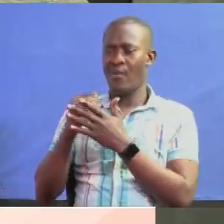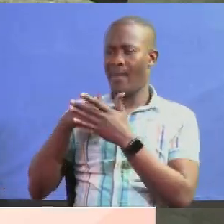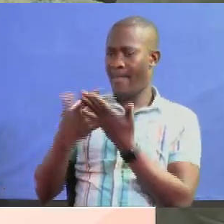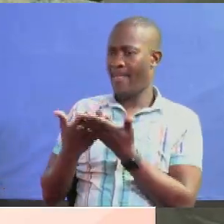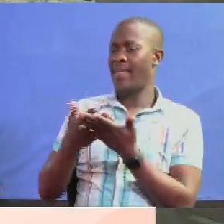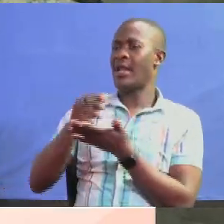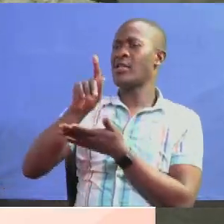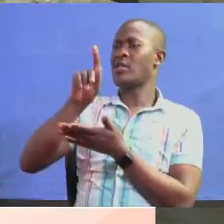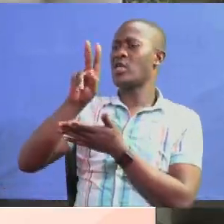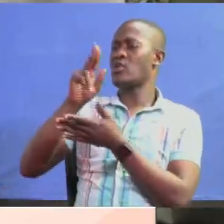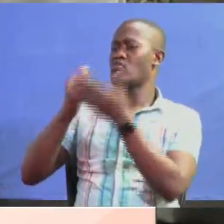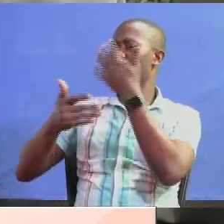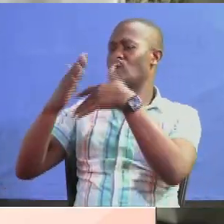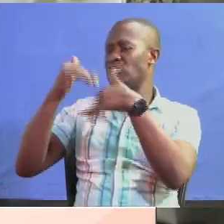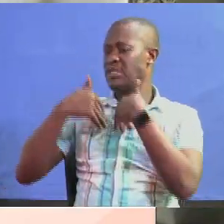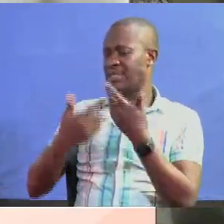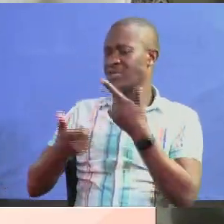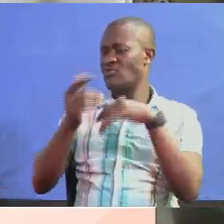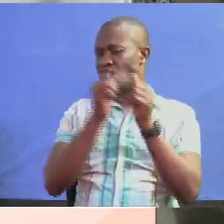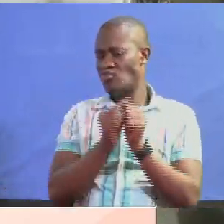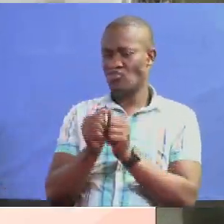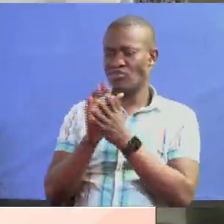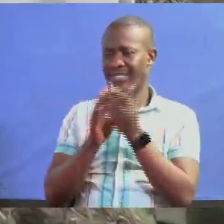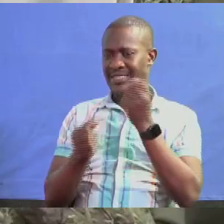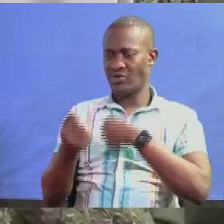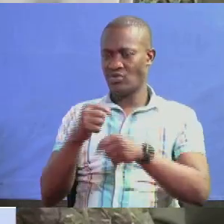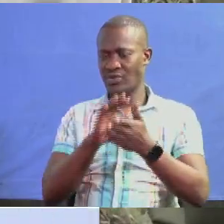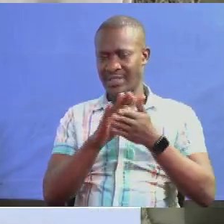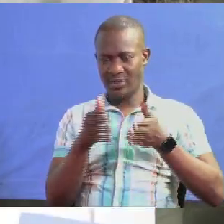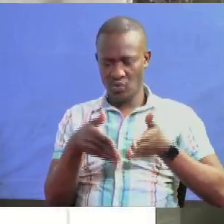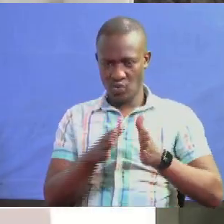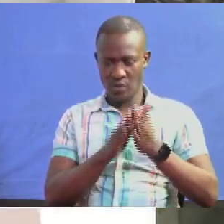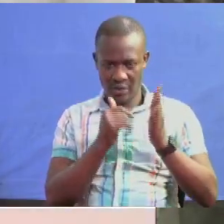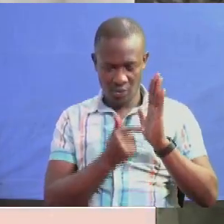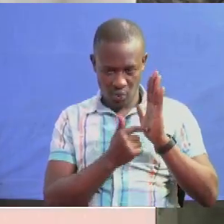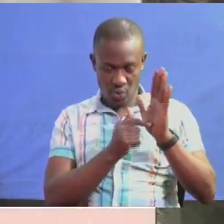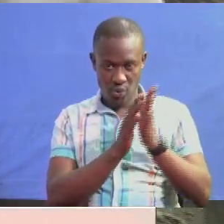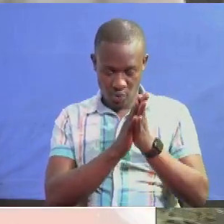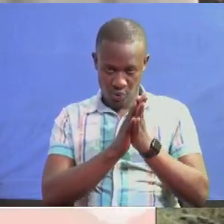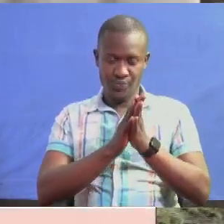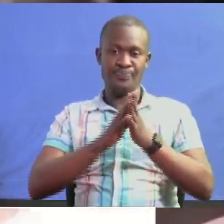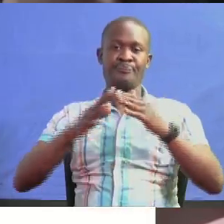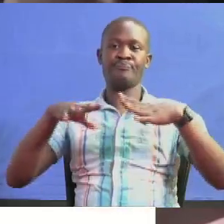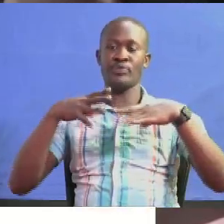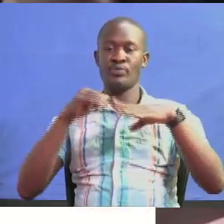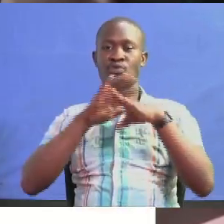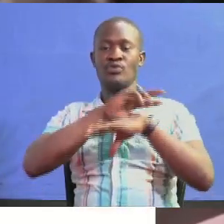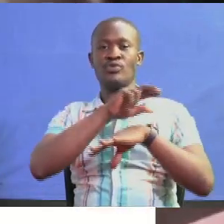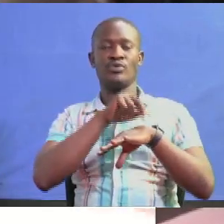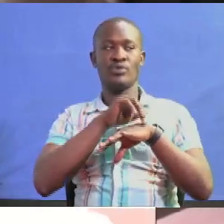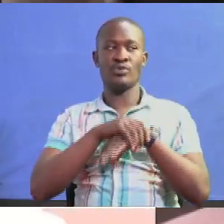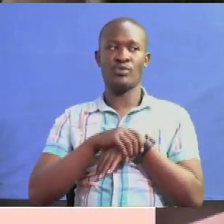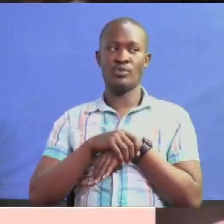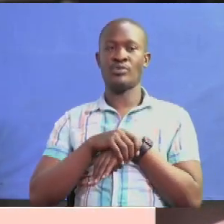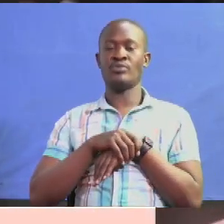cha Kenyatta kimejiunga na taifa katika zoezi hili kama njia ya kuonyesha uzalendo kwa taifa. The future of